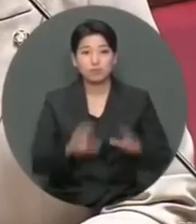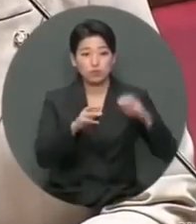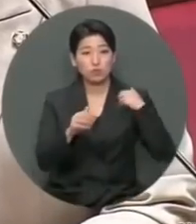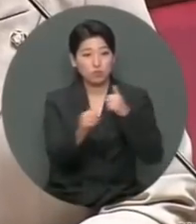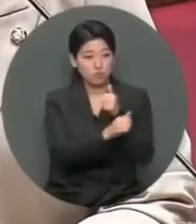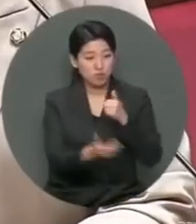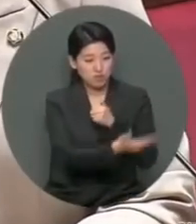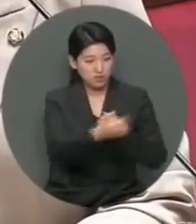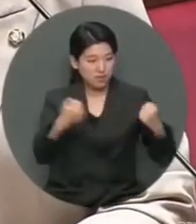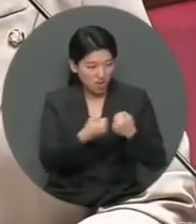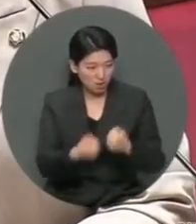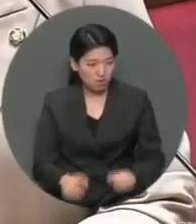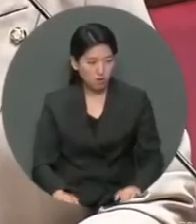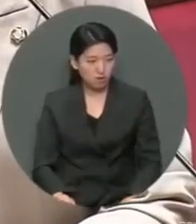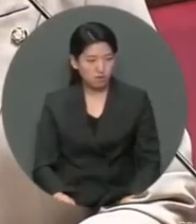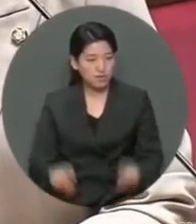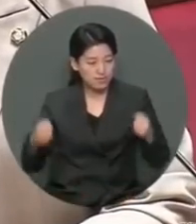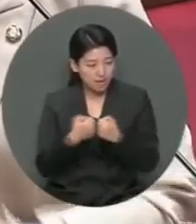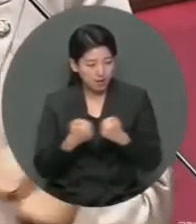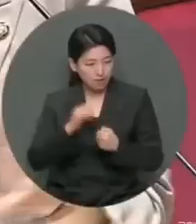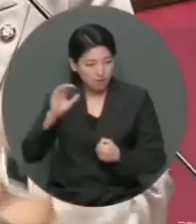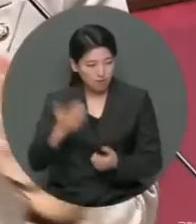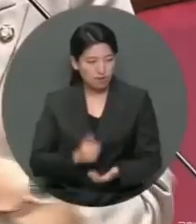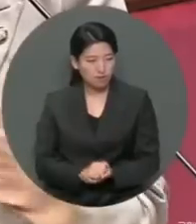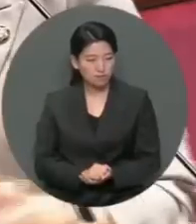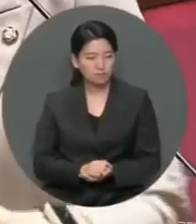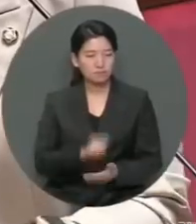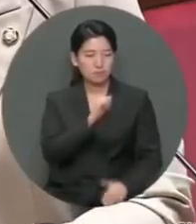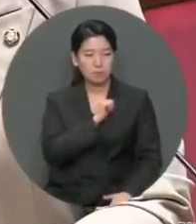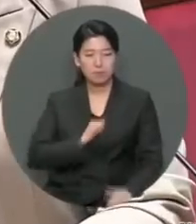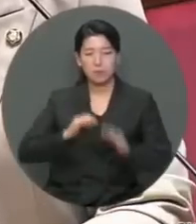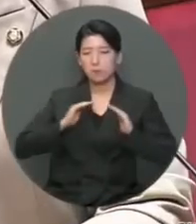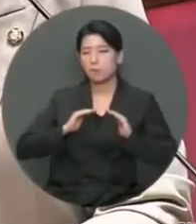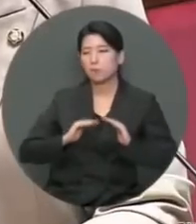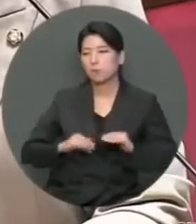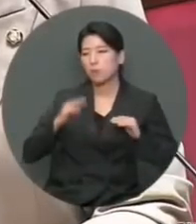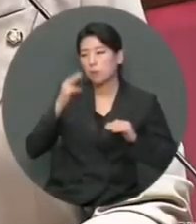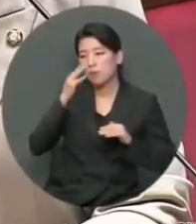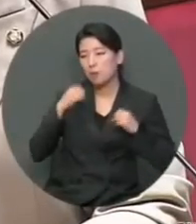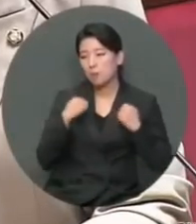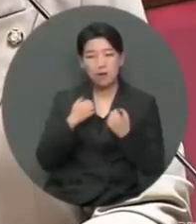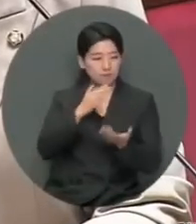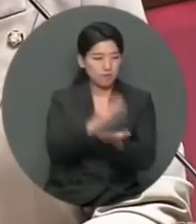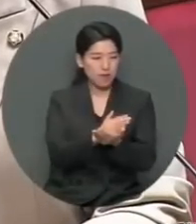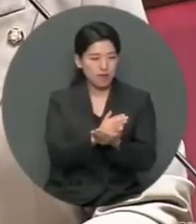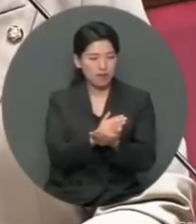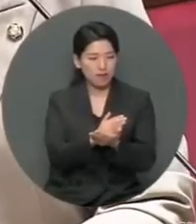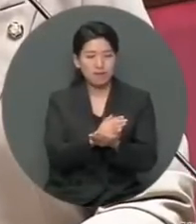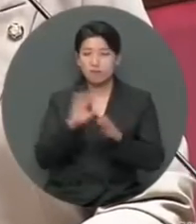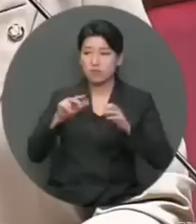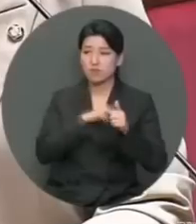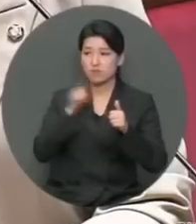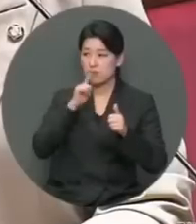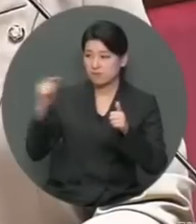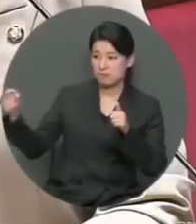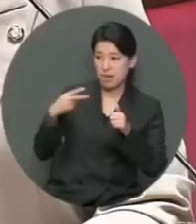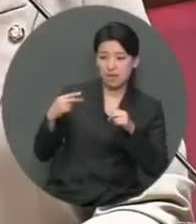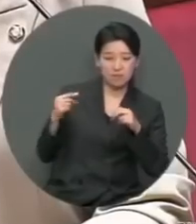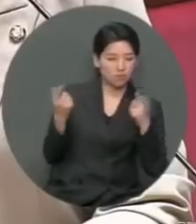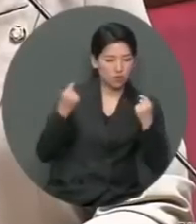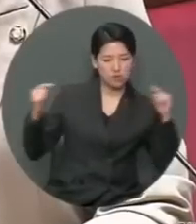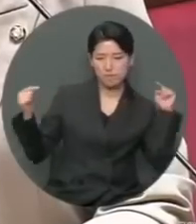싸워라. 전사가 돼야 된다. 뭐 점잔 빼지 마라 이런 취지로 말씀하신 거를 들었는데